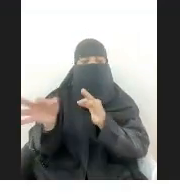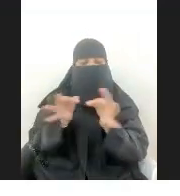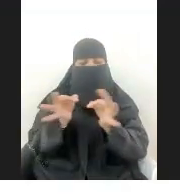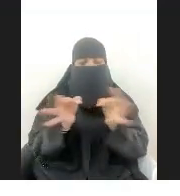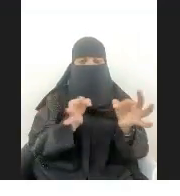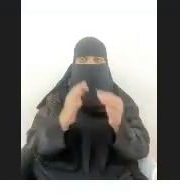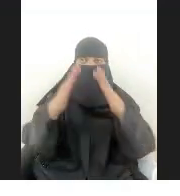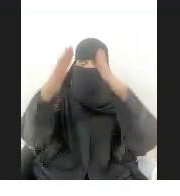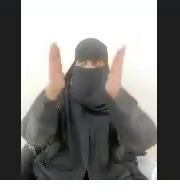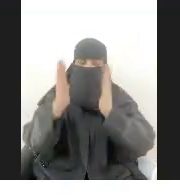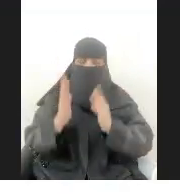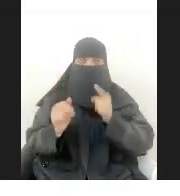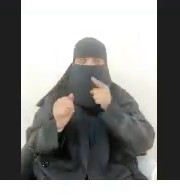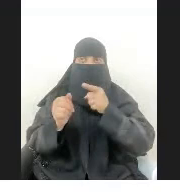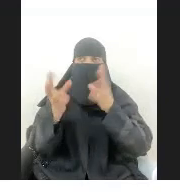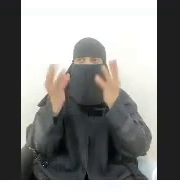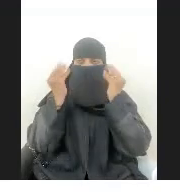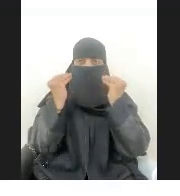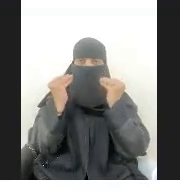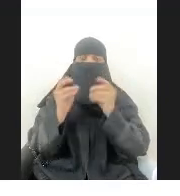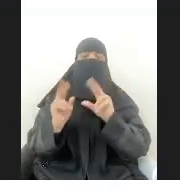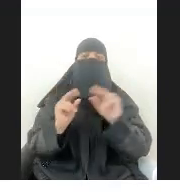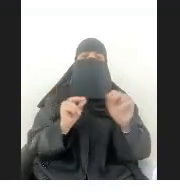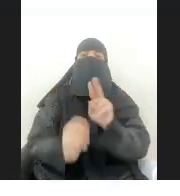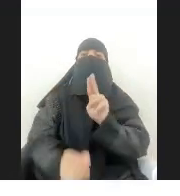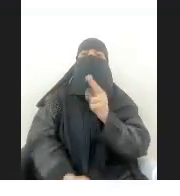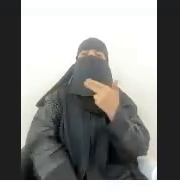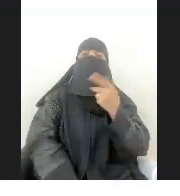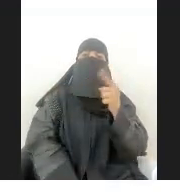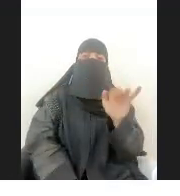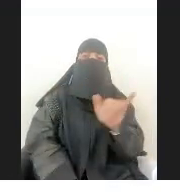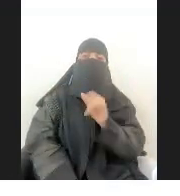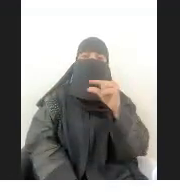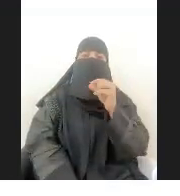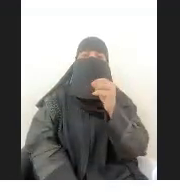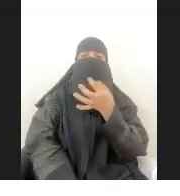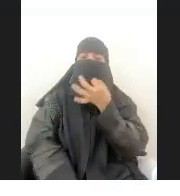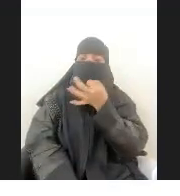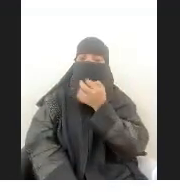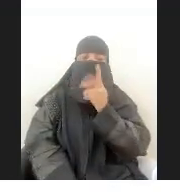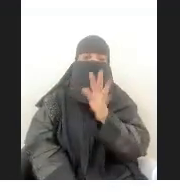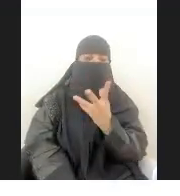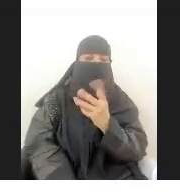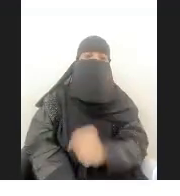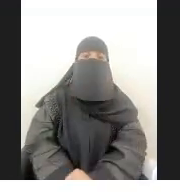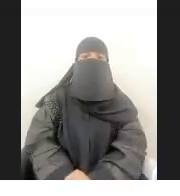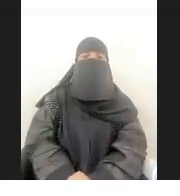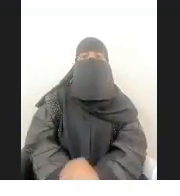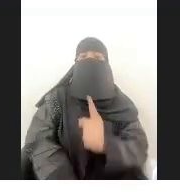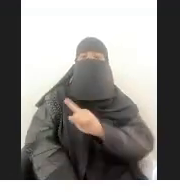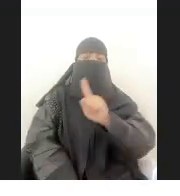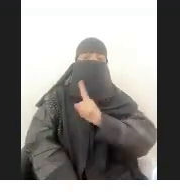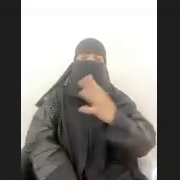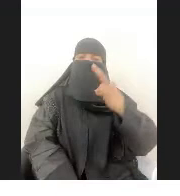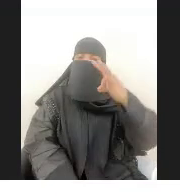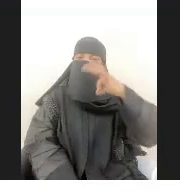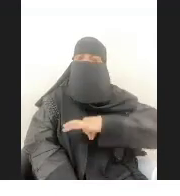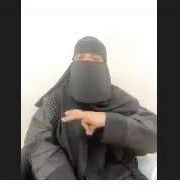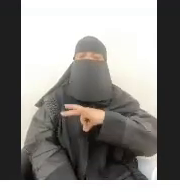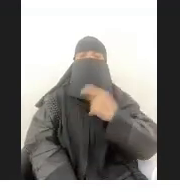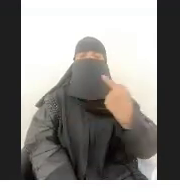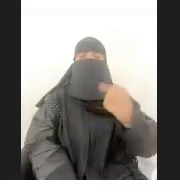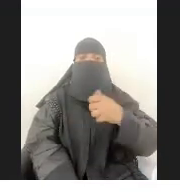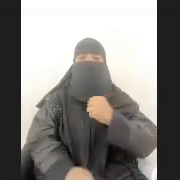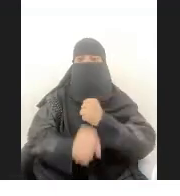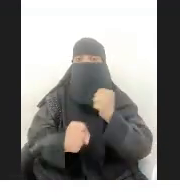هذا الكورس. وزي ما دحين دكتورة تغريد اتكرمت إنه كيف ما ينفع إنه إحنا نستخدم